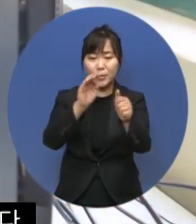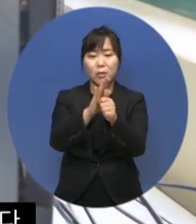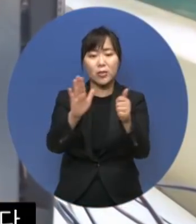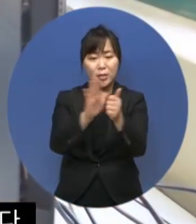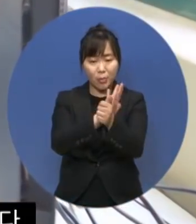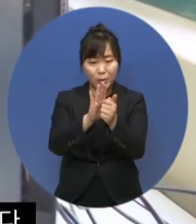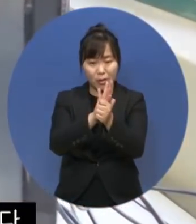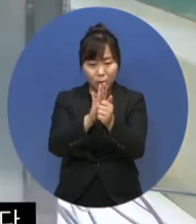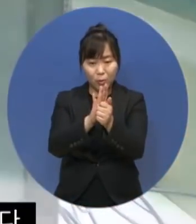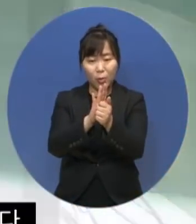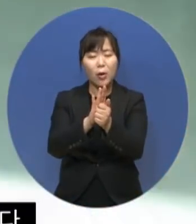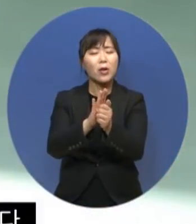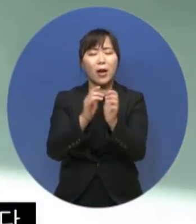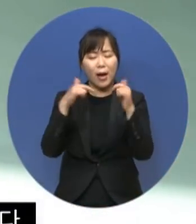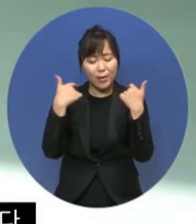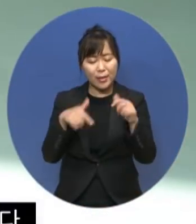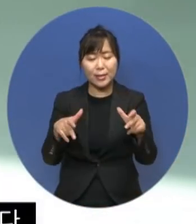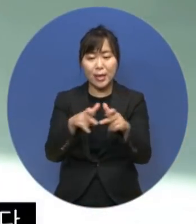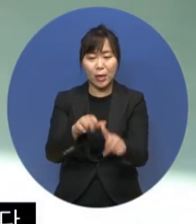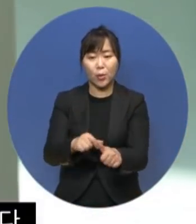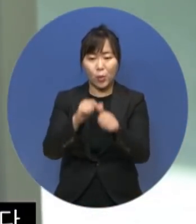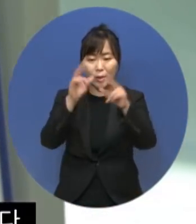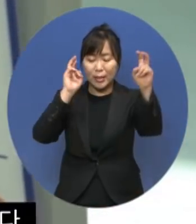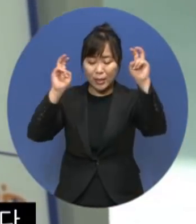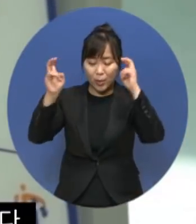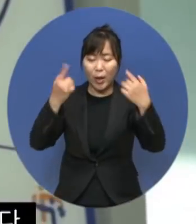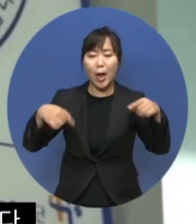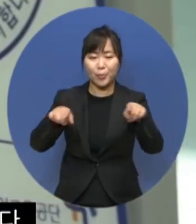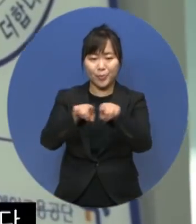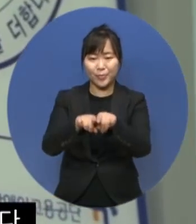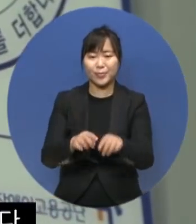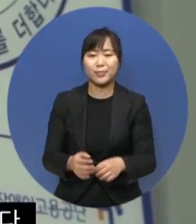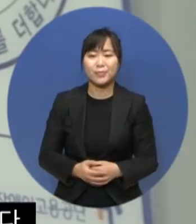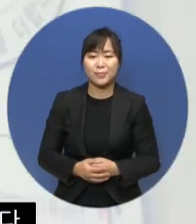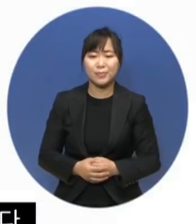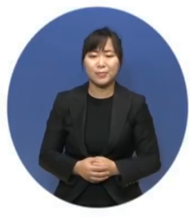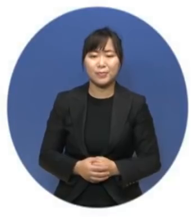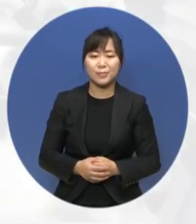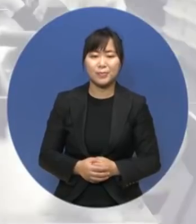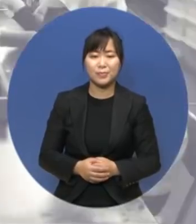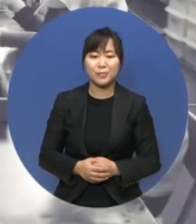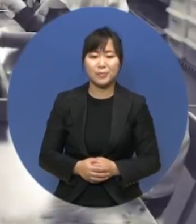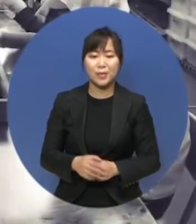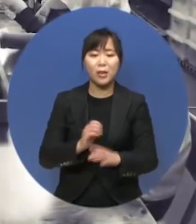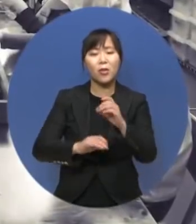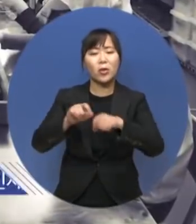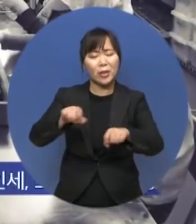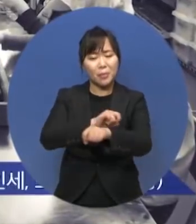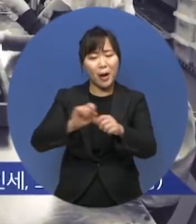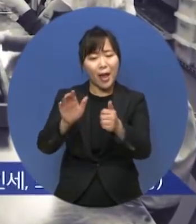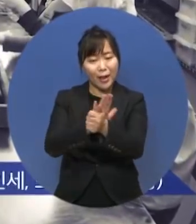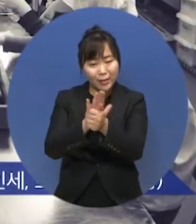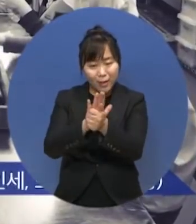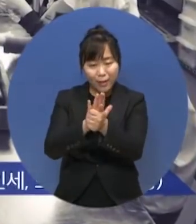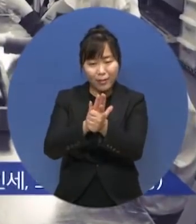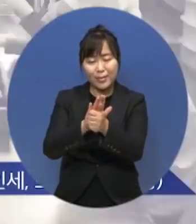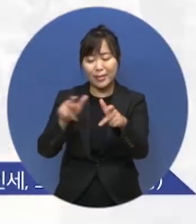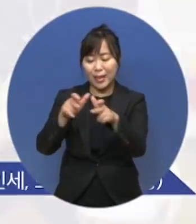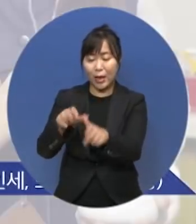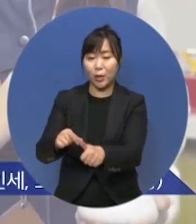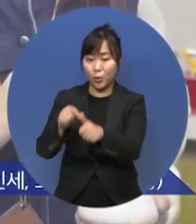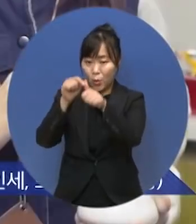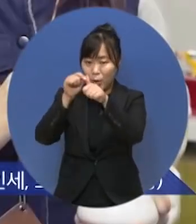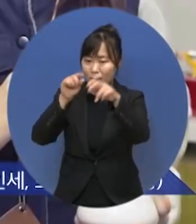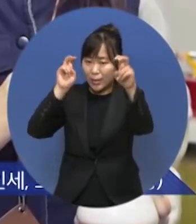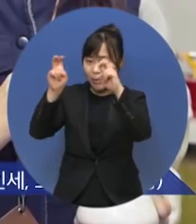서비스로 언제나 장애인 고용 기업과 함께합니다. 더 특별한 혜택으로 장애인